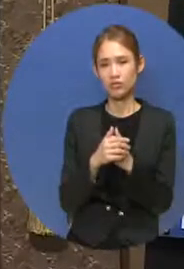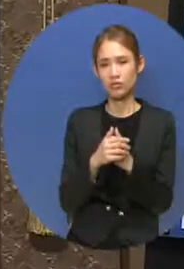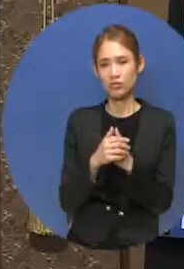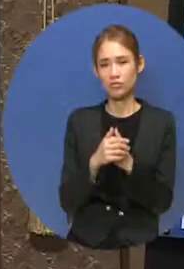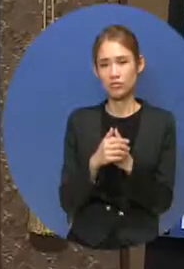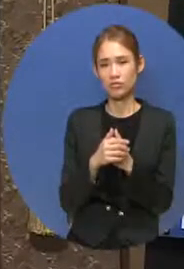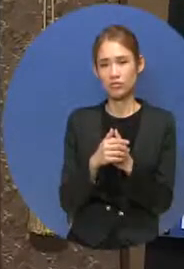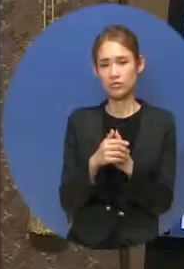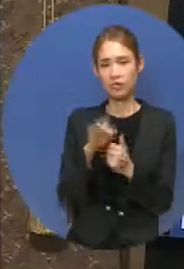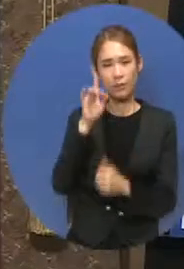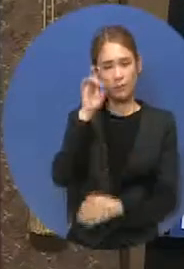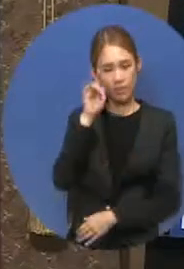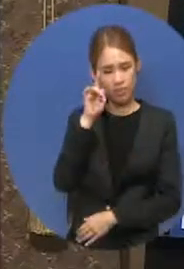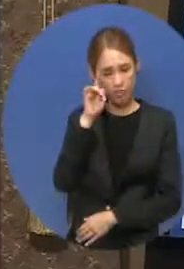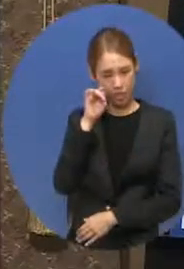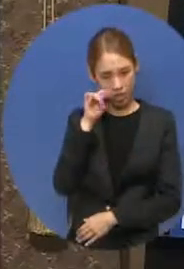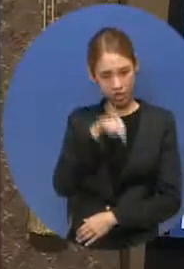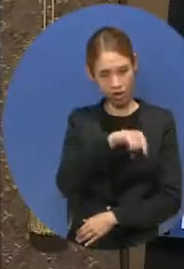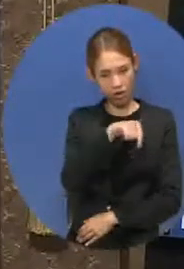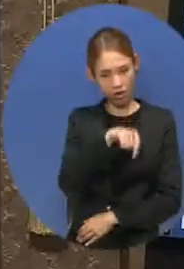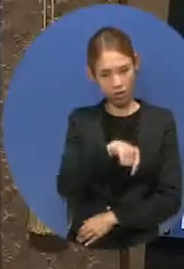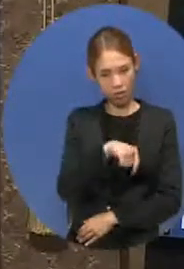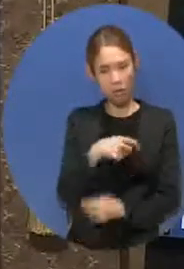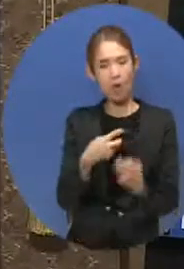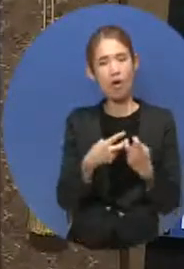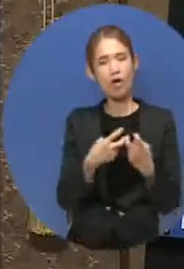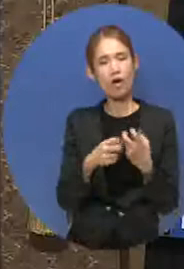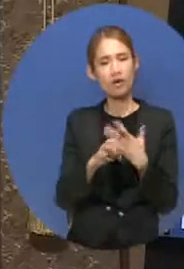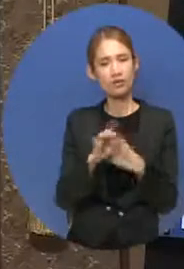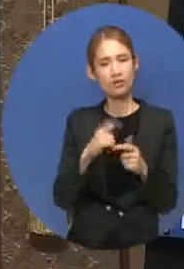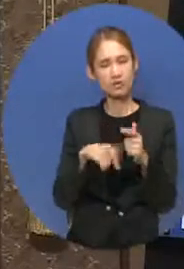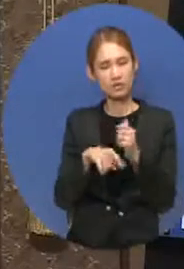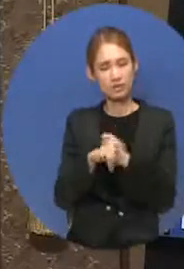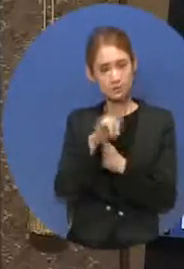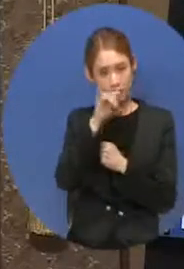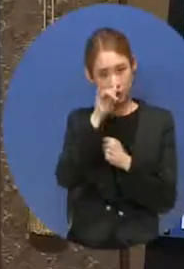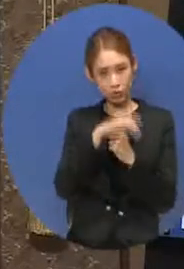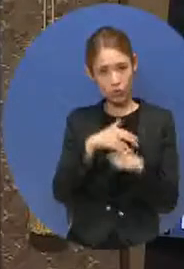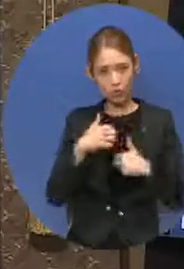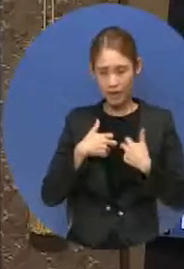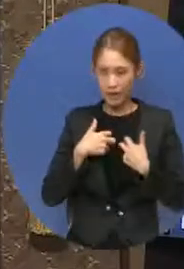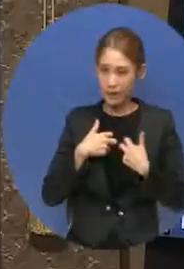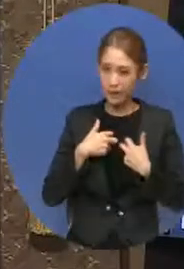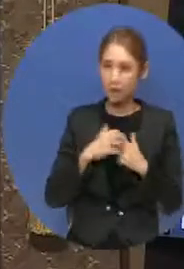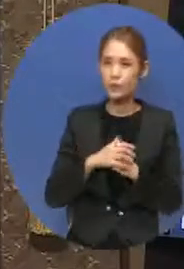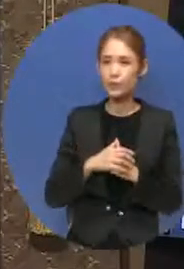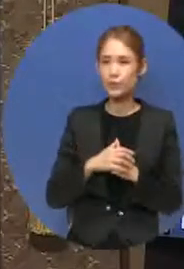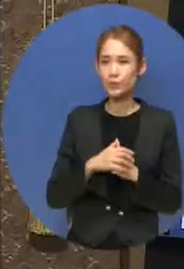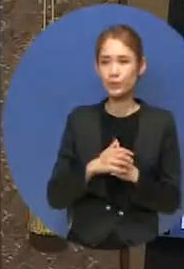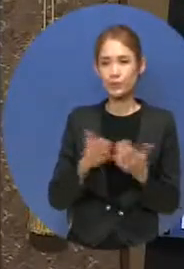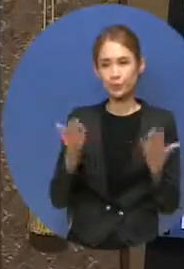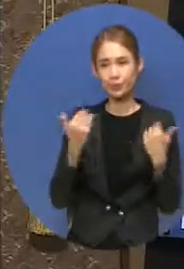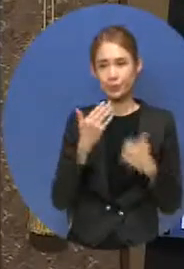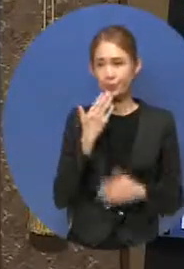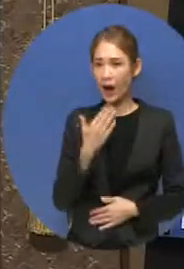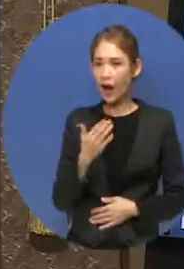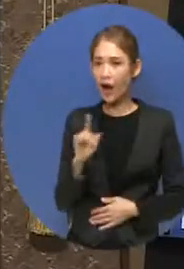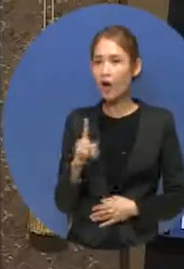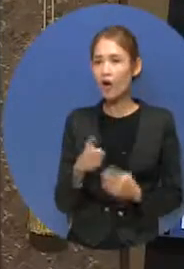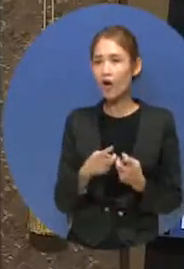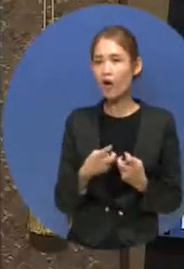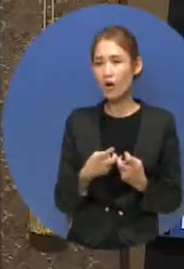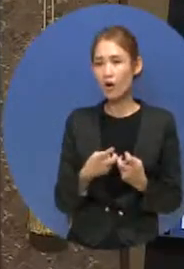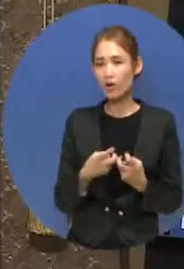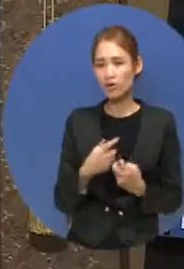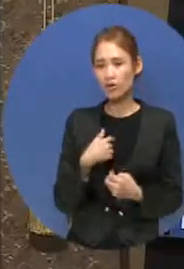이분들도 하루를 복지관에서 어떻게 하면 의미 있게 또 재미있게 즐겁게 보낼 수 있을까 제가